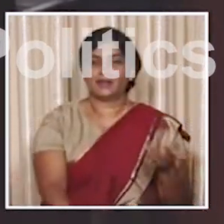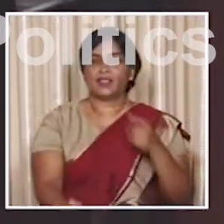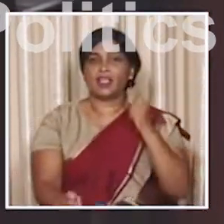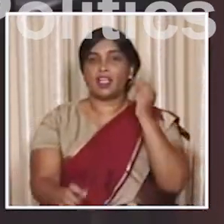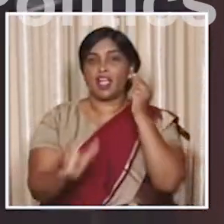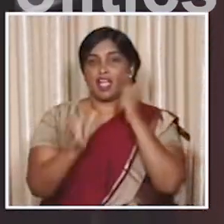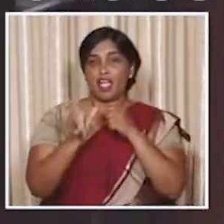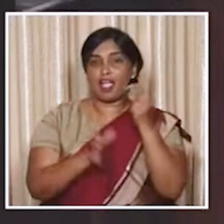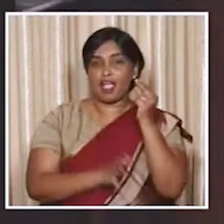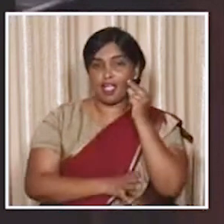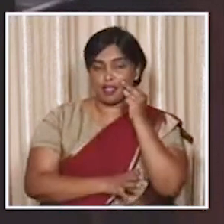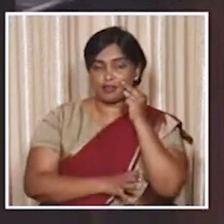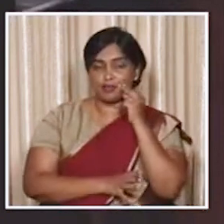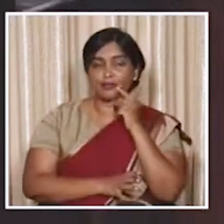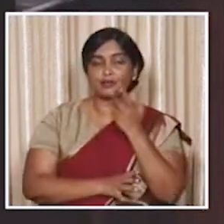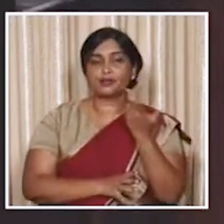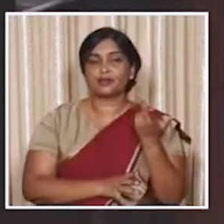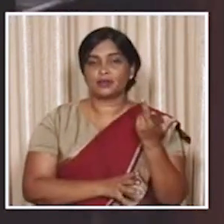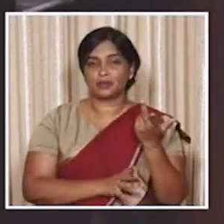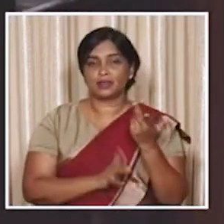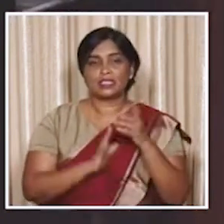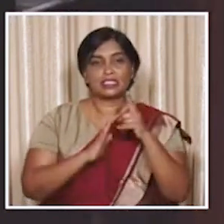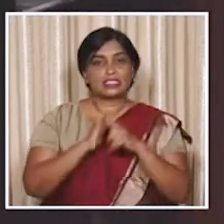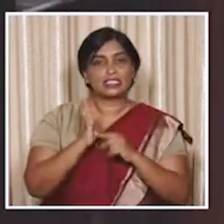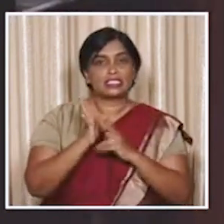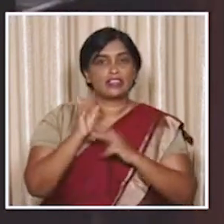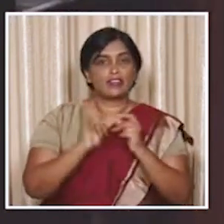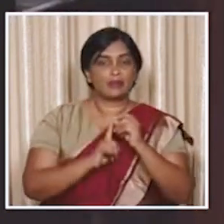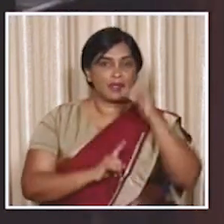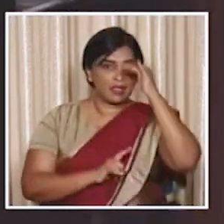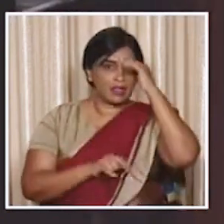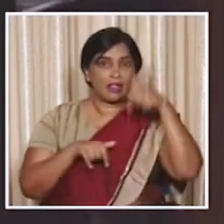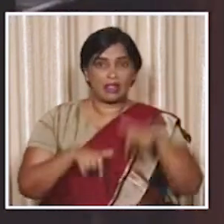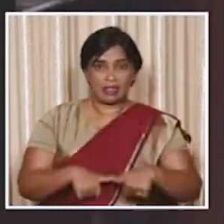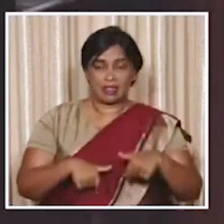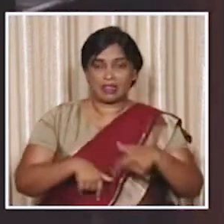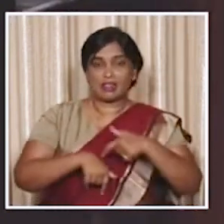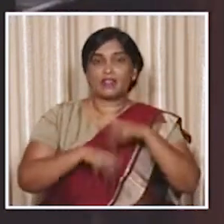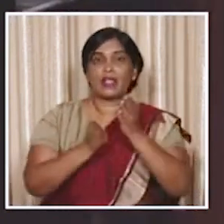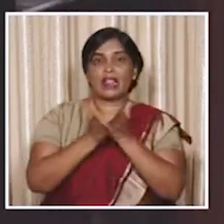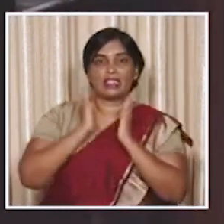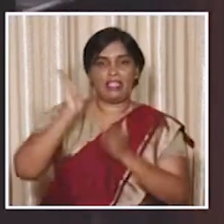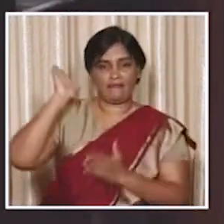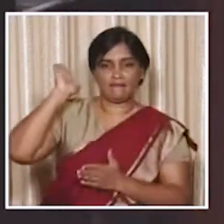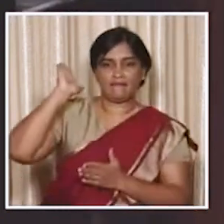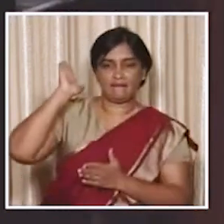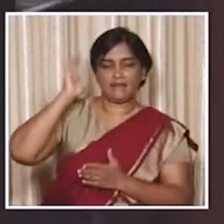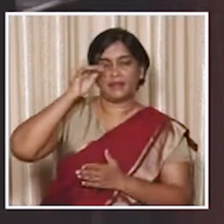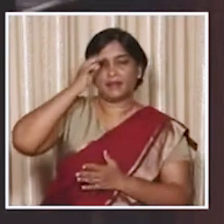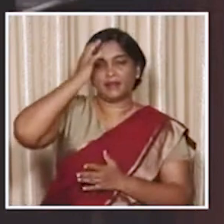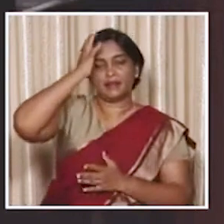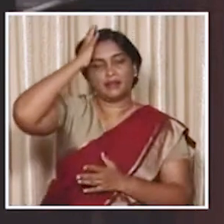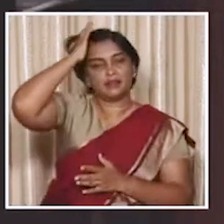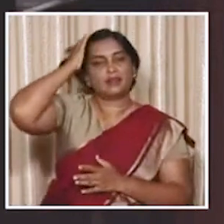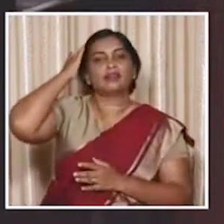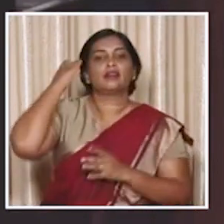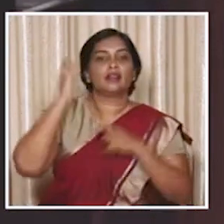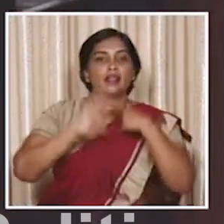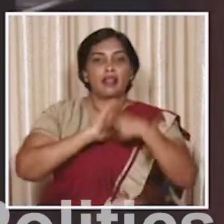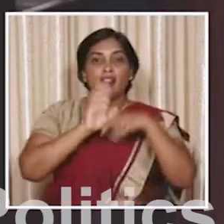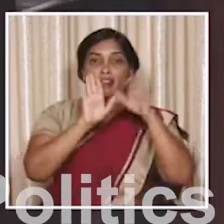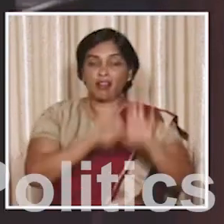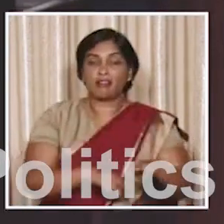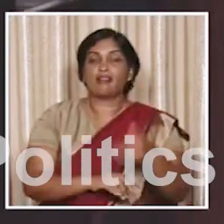කුමාර දිසානායක ජනතා වික්තුනේ නායක මේ වෙලාවේ ඉන්නේ ඉන්දියාවේ. ලංකාව හිටියා නම් හොඳයි